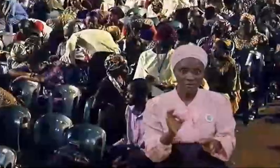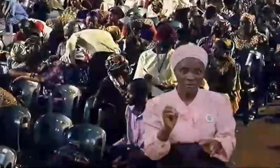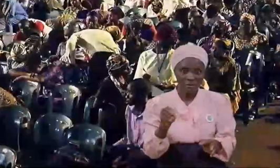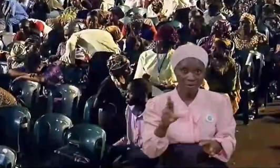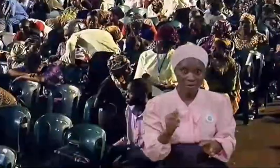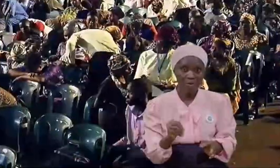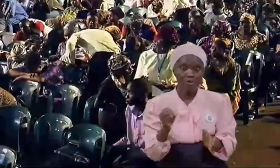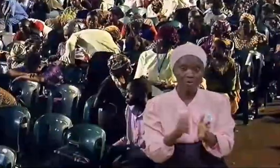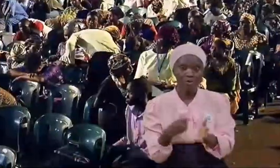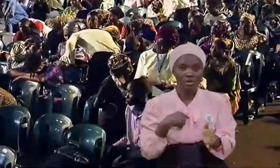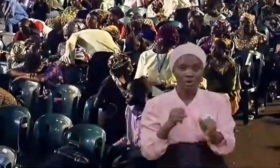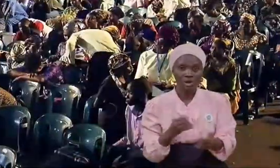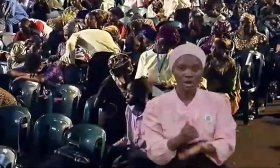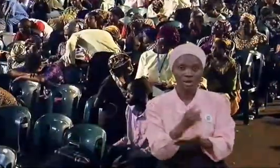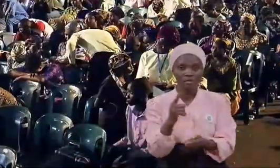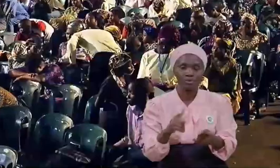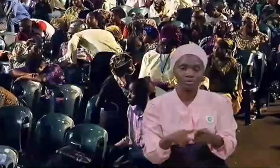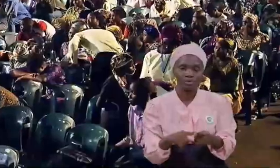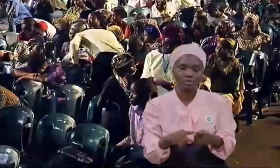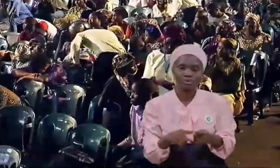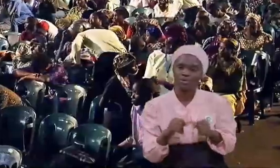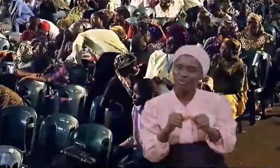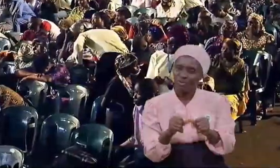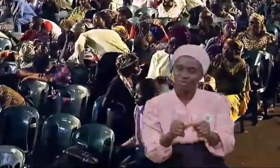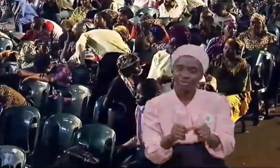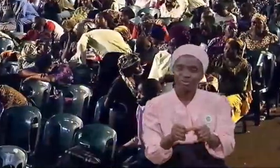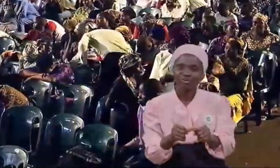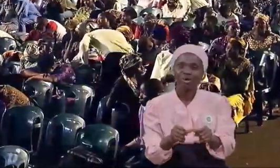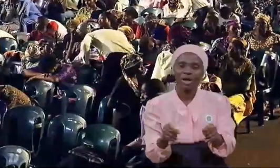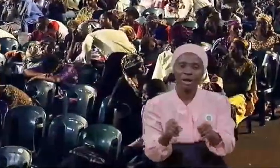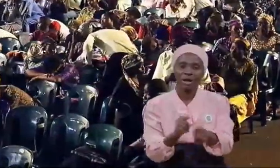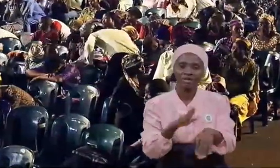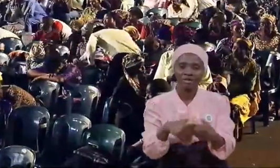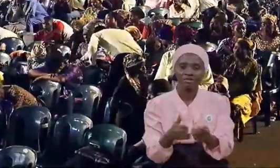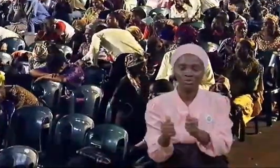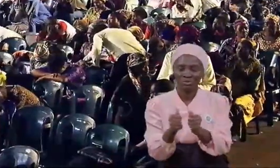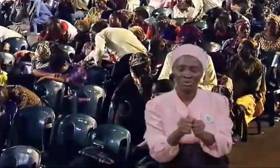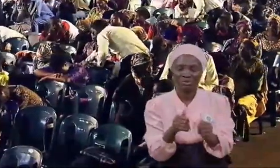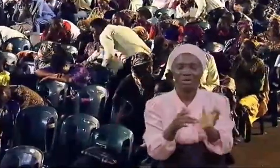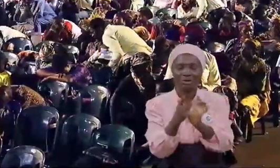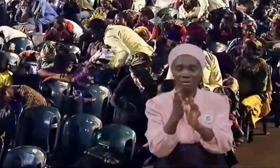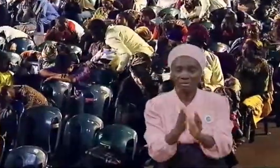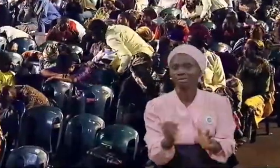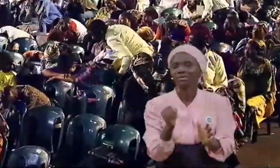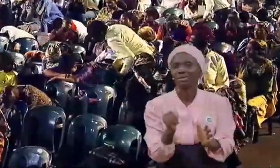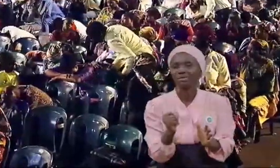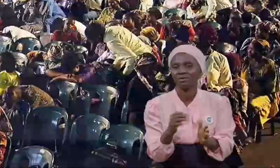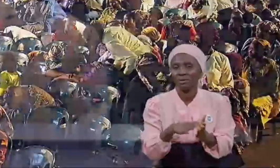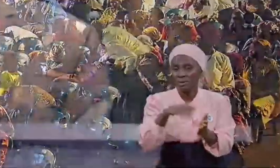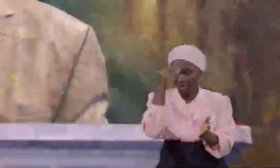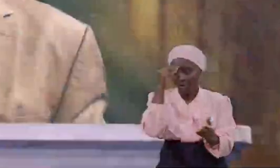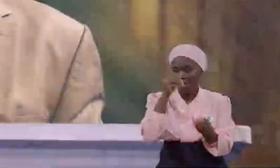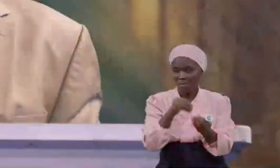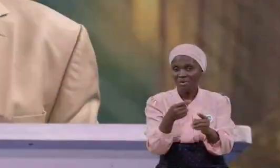vos informations pour vous aider. Véritable chrétien, le chrétien complet,